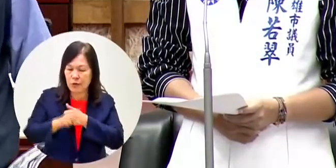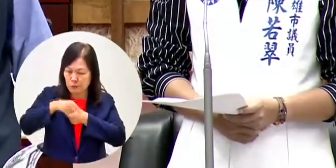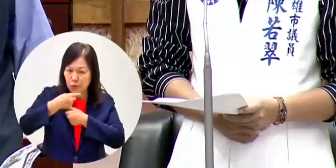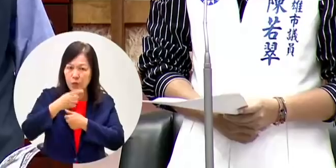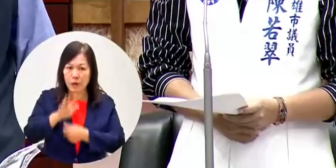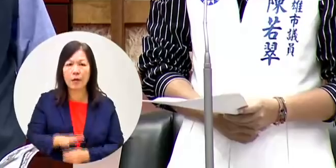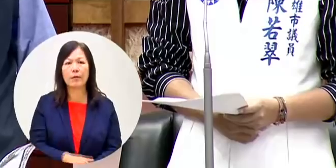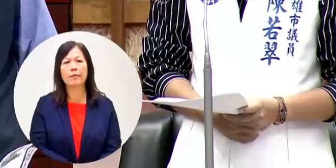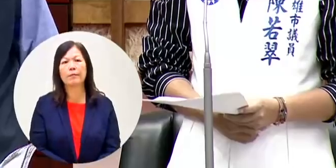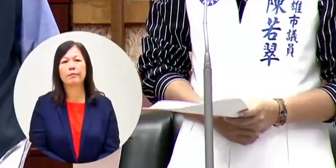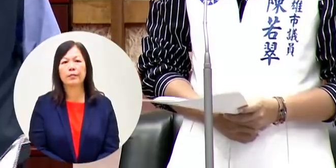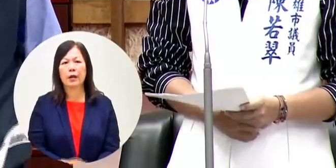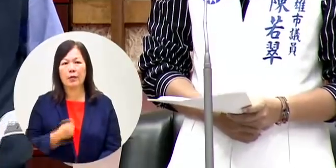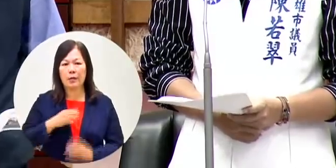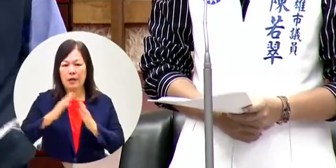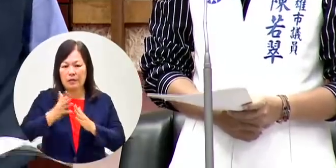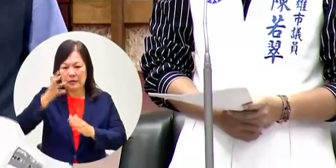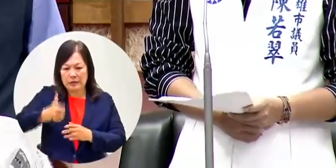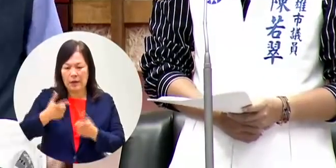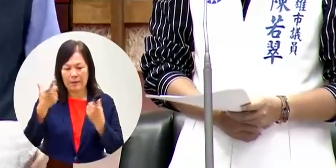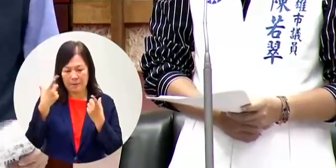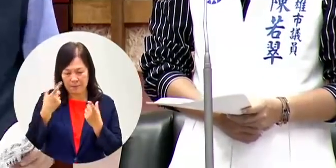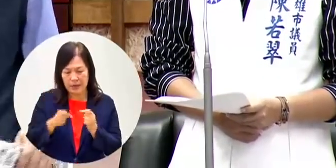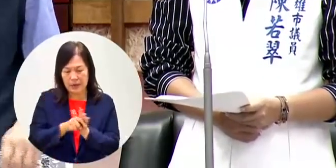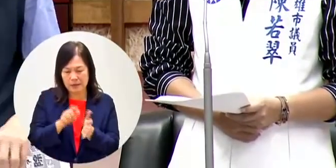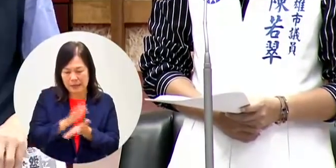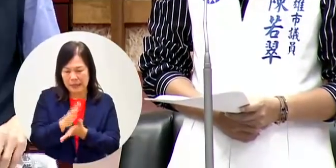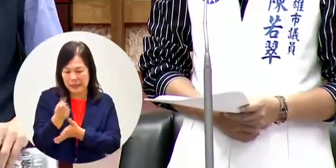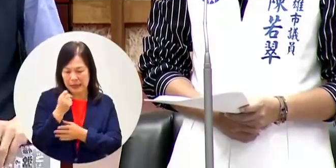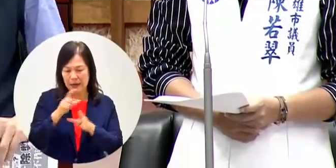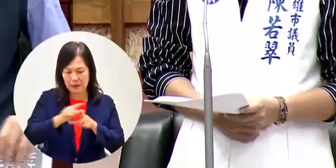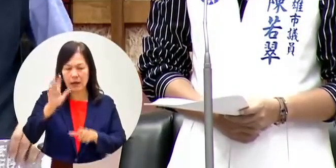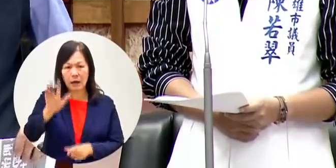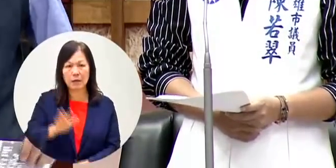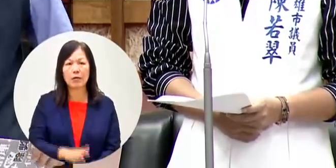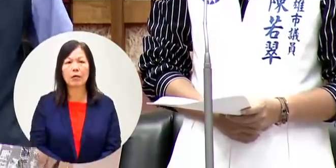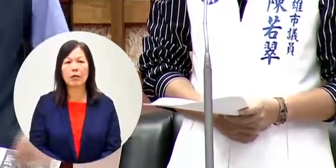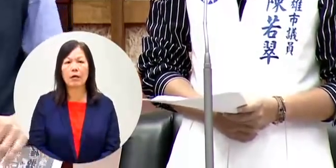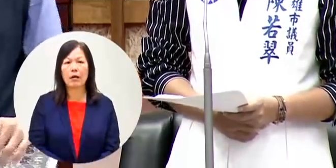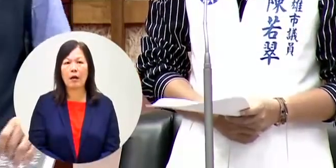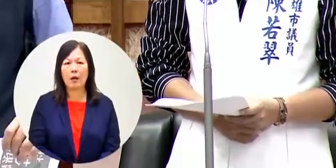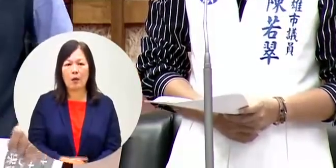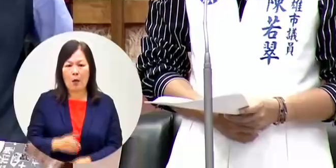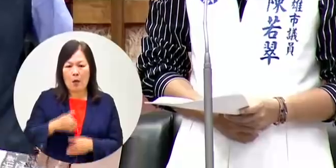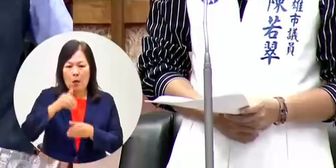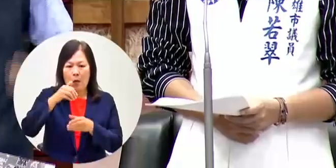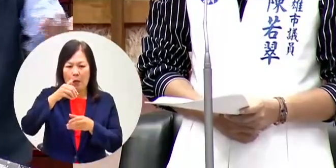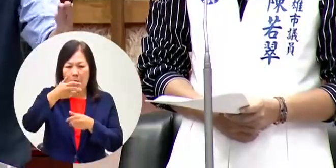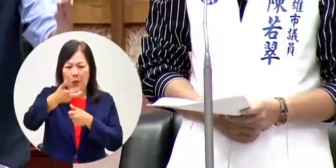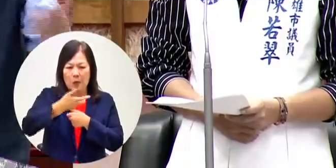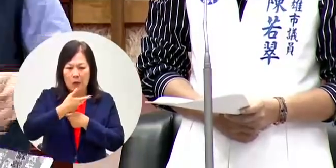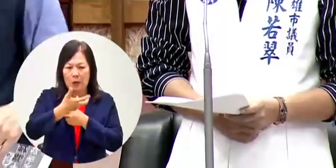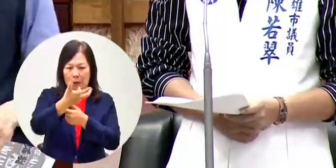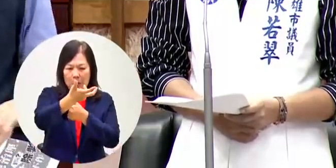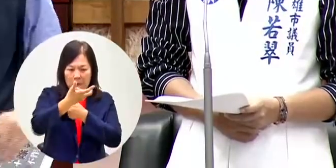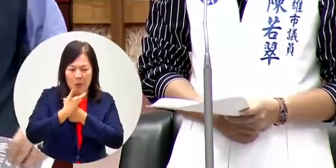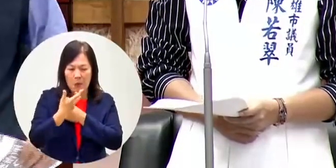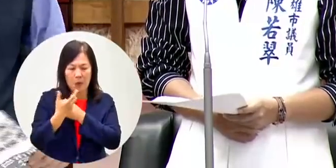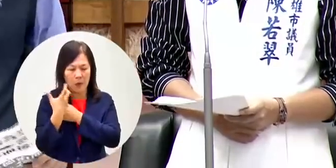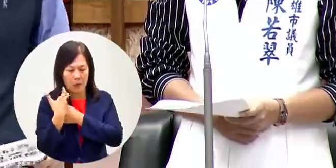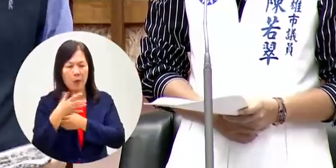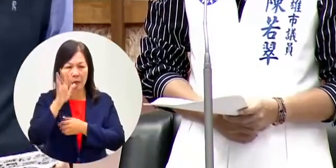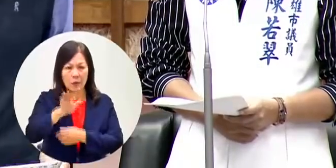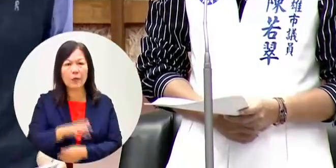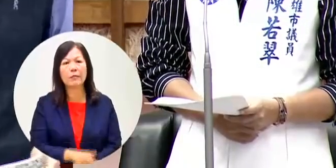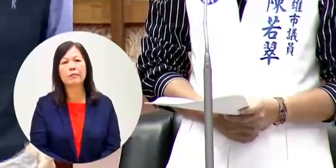就非常的压力非常的大，这么多的选票选民把票投给我，相信议座也是一样